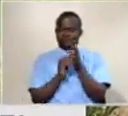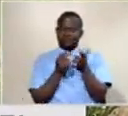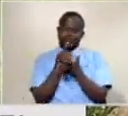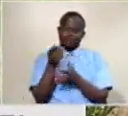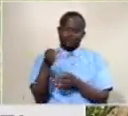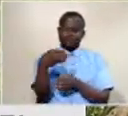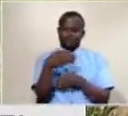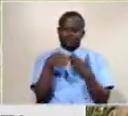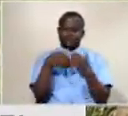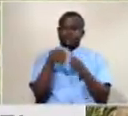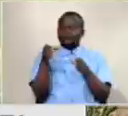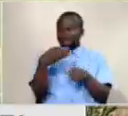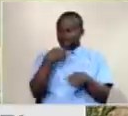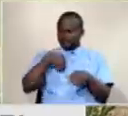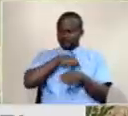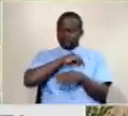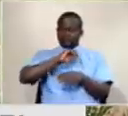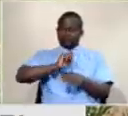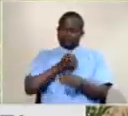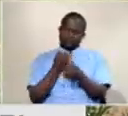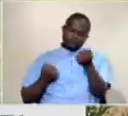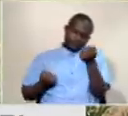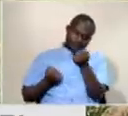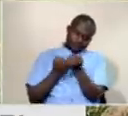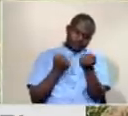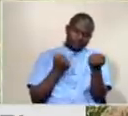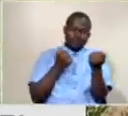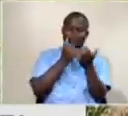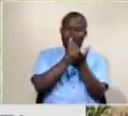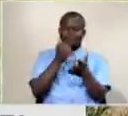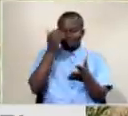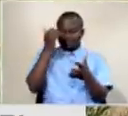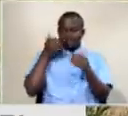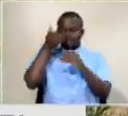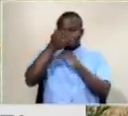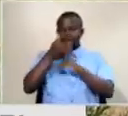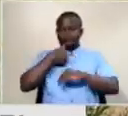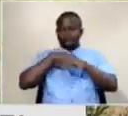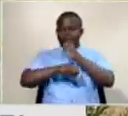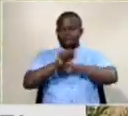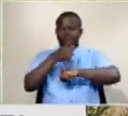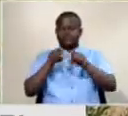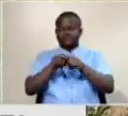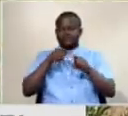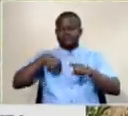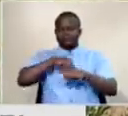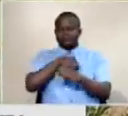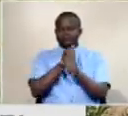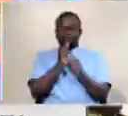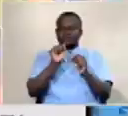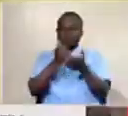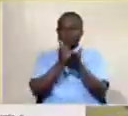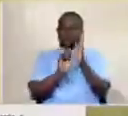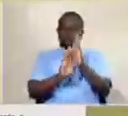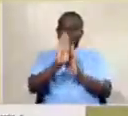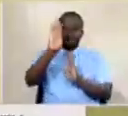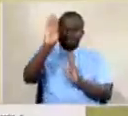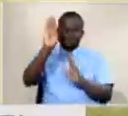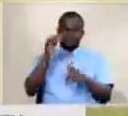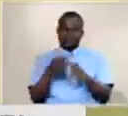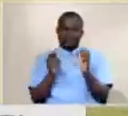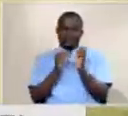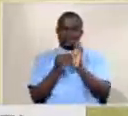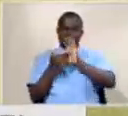dugakorera n'amakoperative amakoperative yacu bakayatera inkunga ugasanga dufite ibikorwa natwe twakoze bituma twiteza imbere